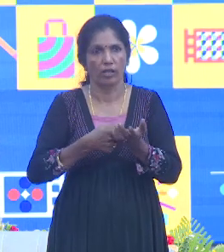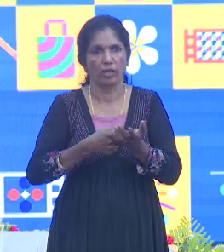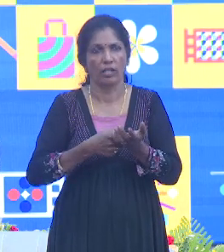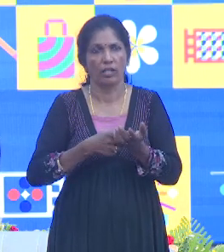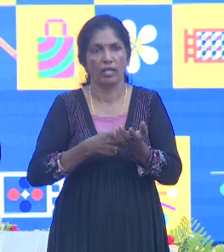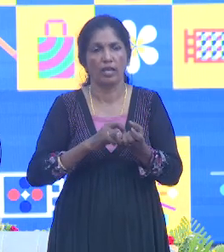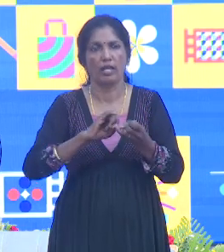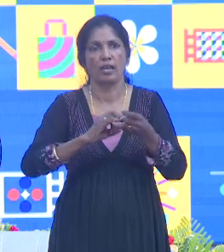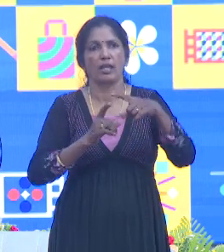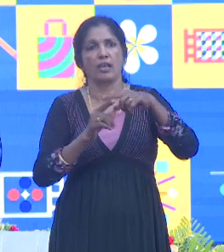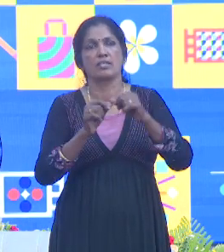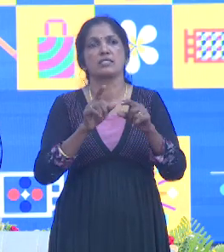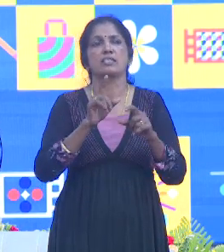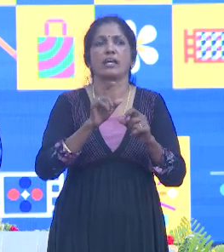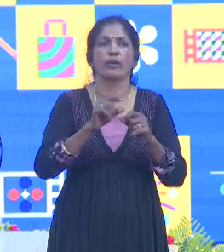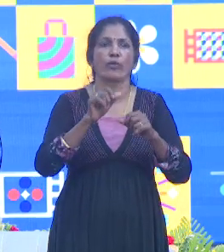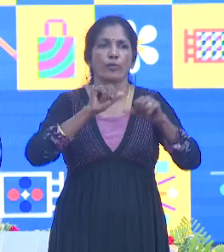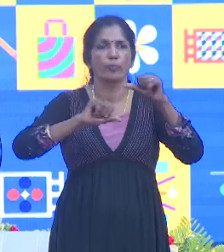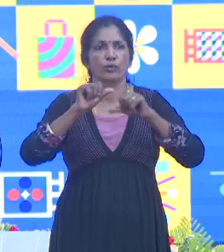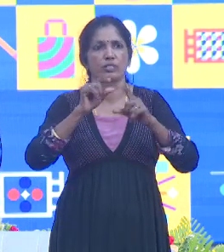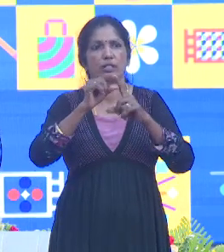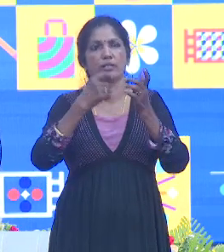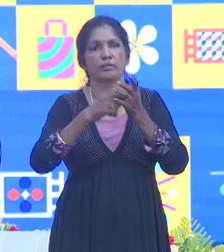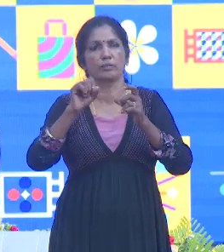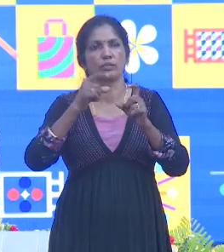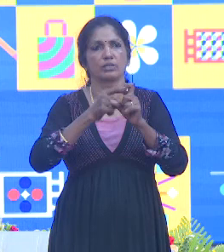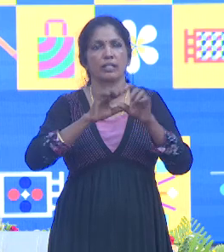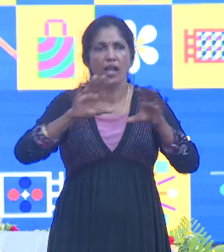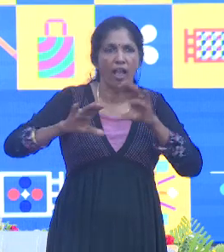സ്റ്റേ ഓഫ് എവിക്ഷൻ പ്രൊസീഡിങ്സ് ആക്ട് പാസ്സാക്കിയത്.